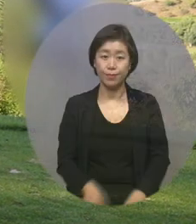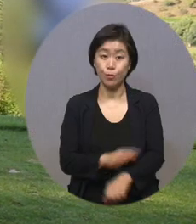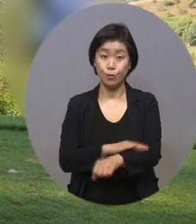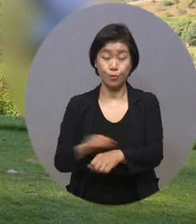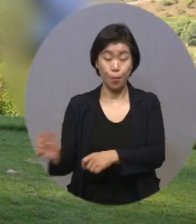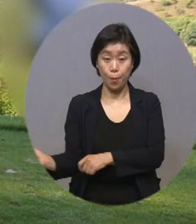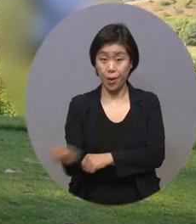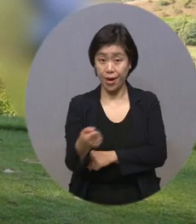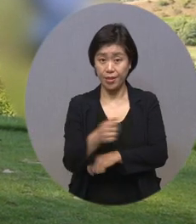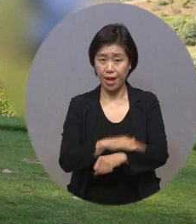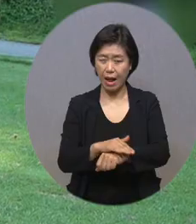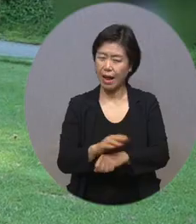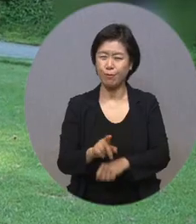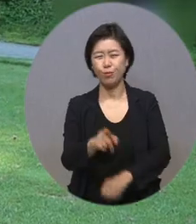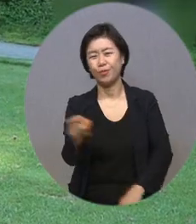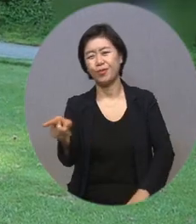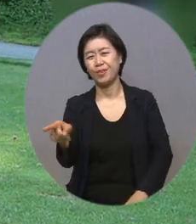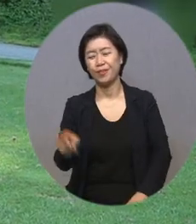굿샷. 어? 왼, 오른쪽이다.